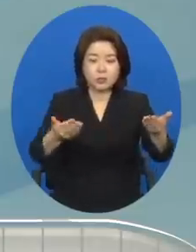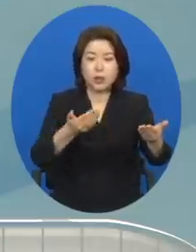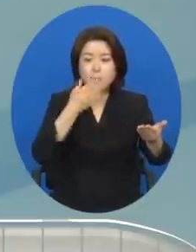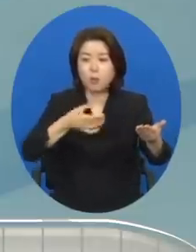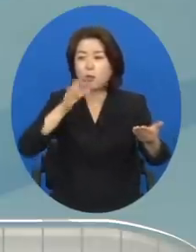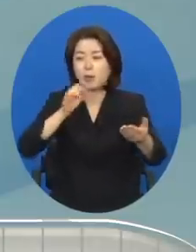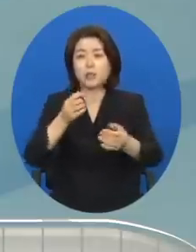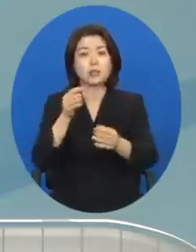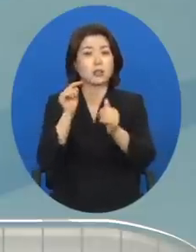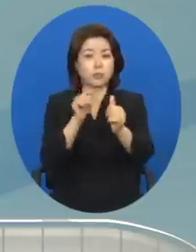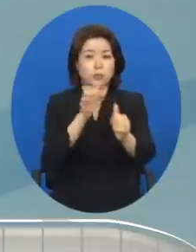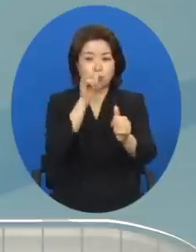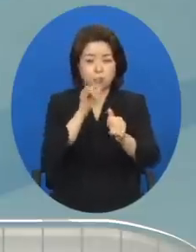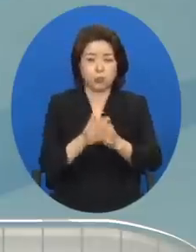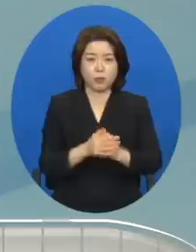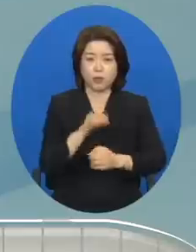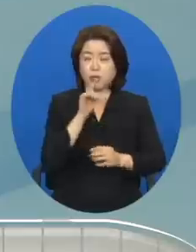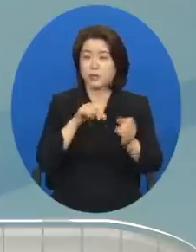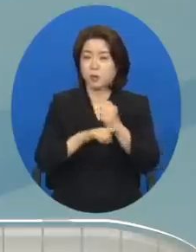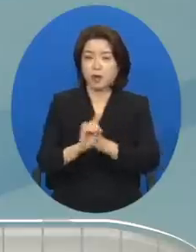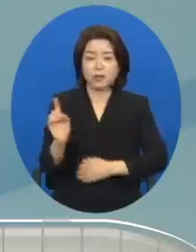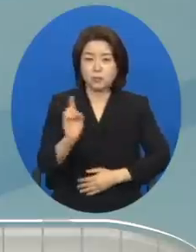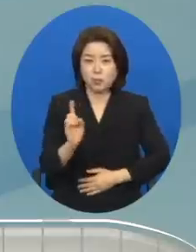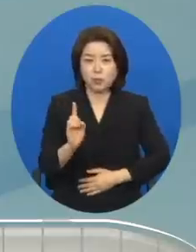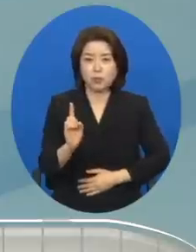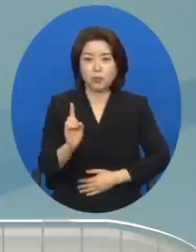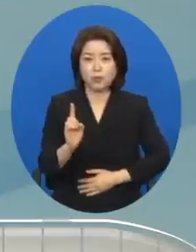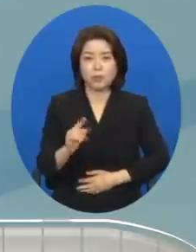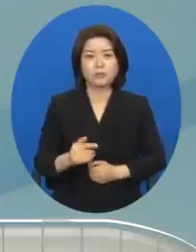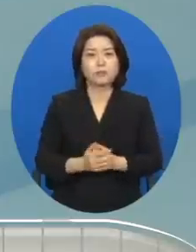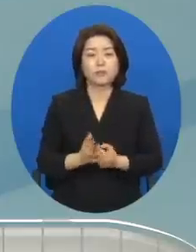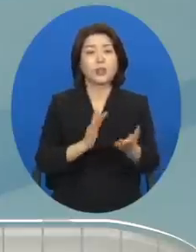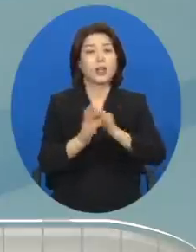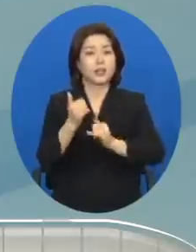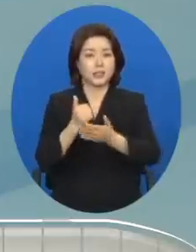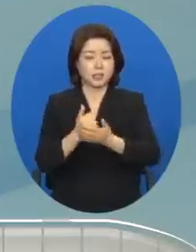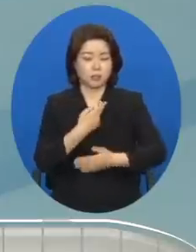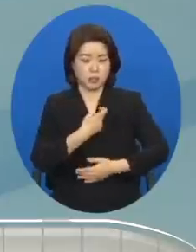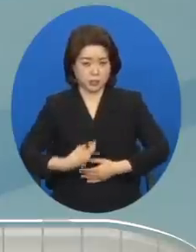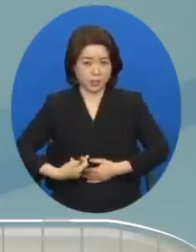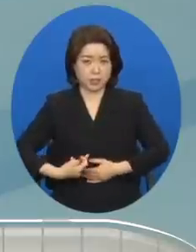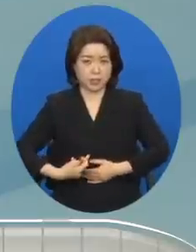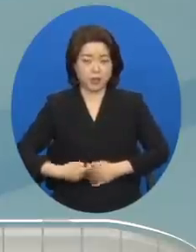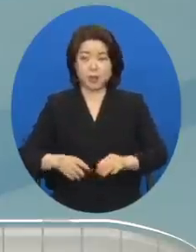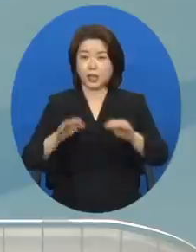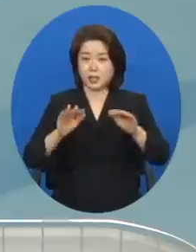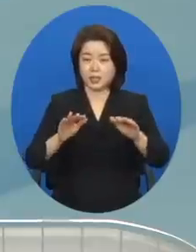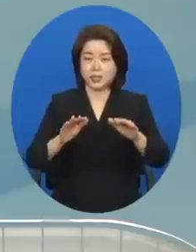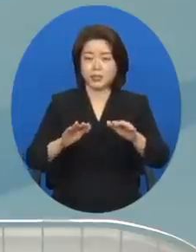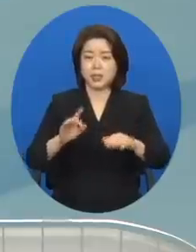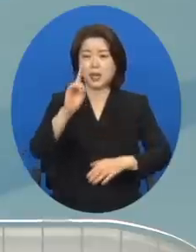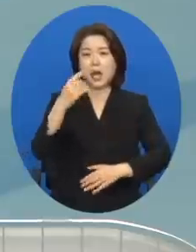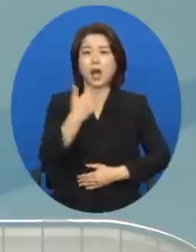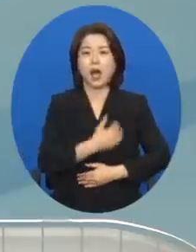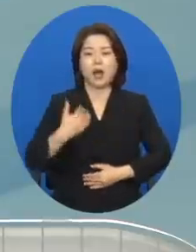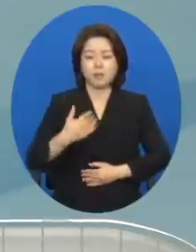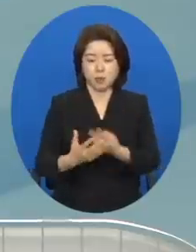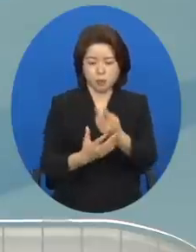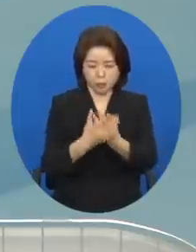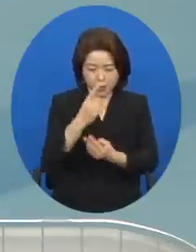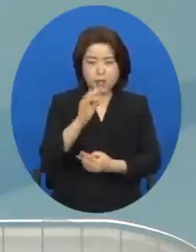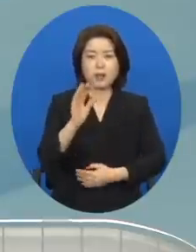뜻입니다. 그 말은 무슨 뜻인가 하면 예수님과 제자들이 이제는 한 몸이 되었다는